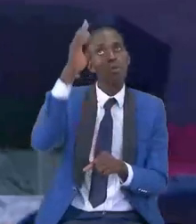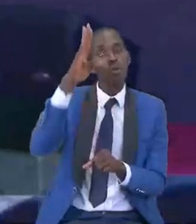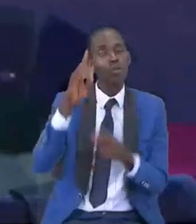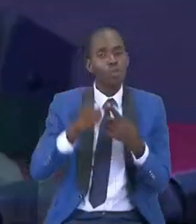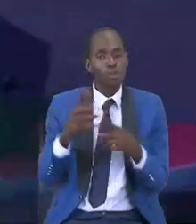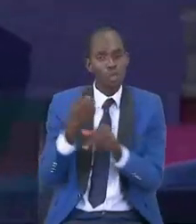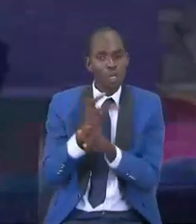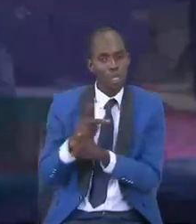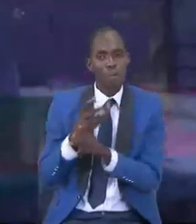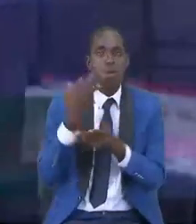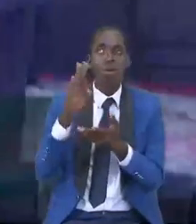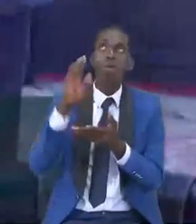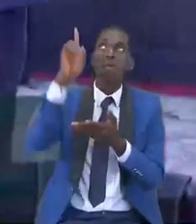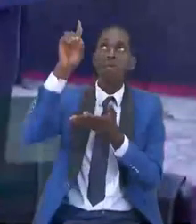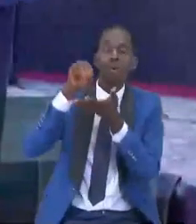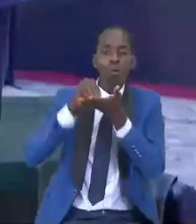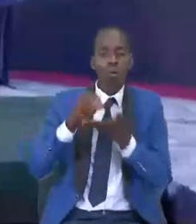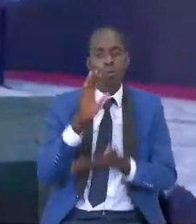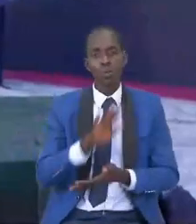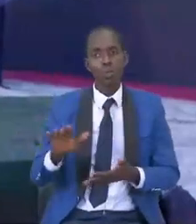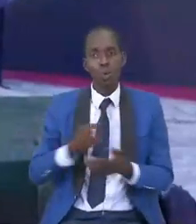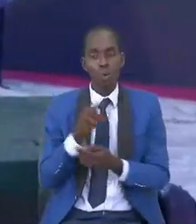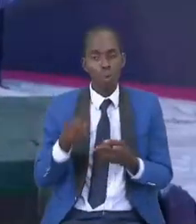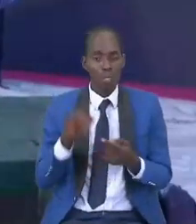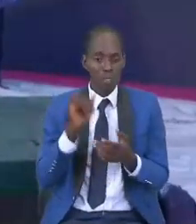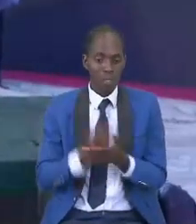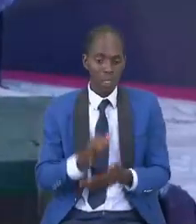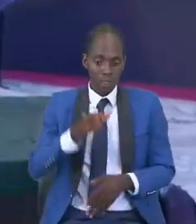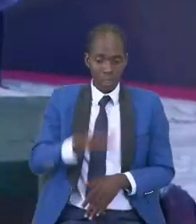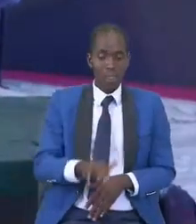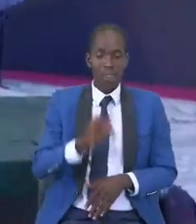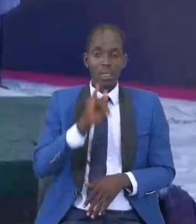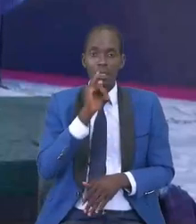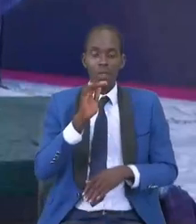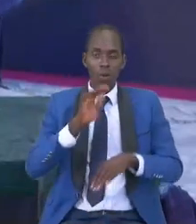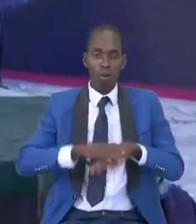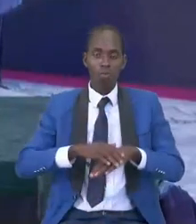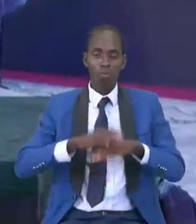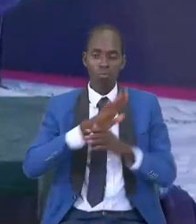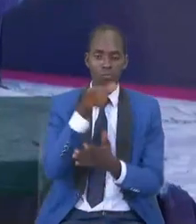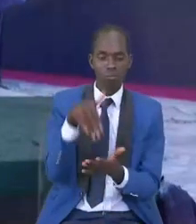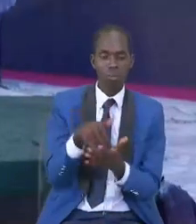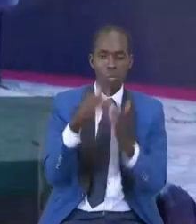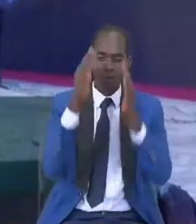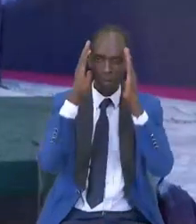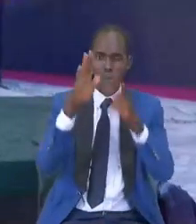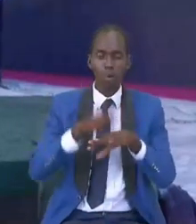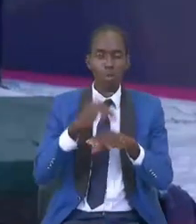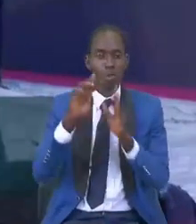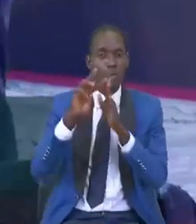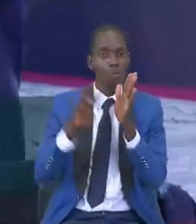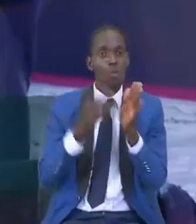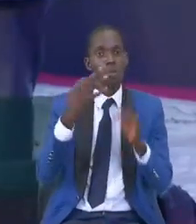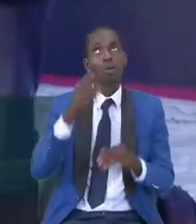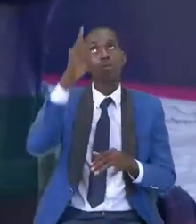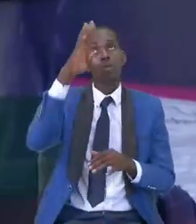prendre soin de ses enfants. Quand cet enfant est au centre de la volonté et au